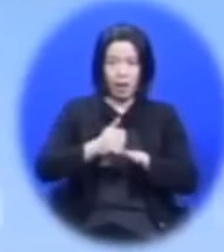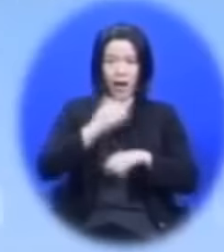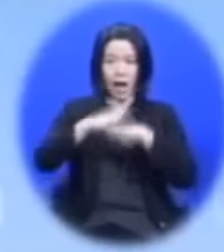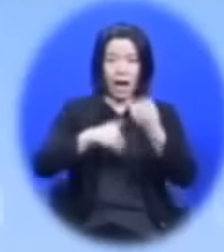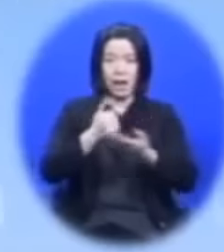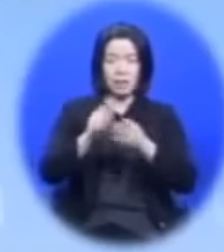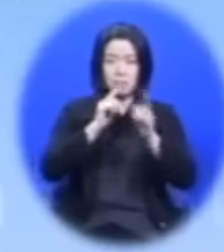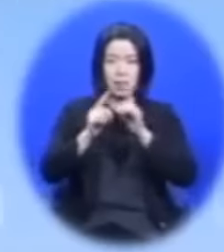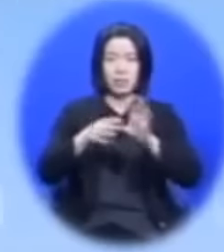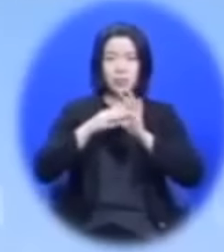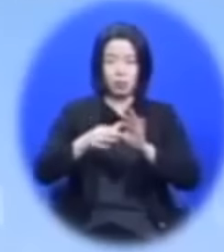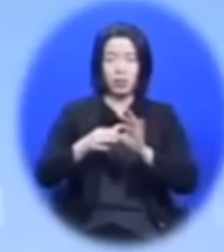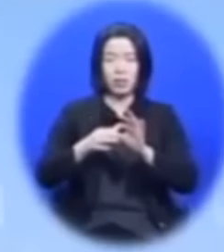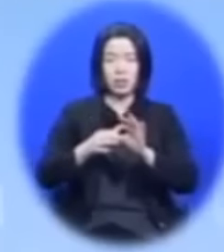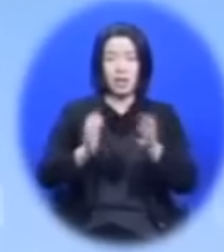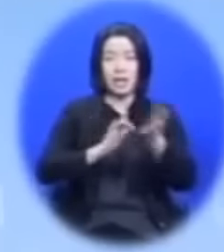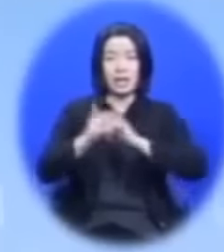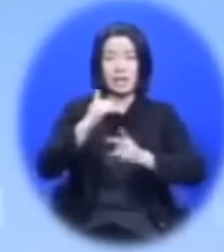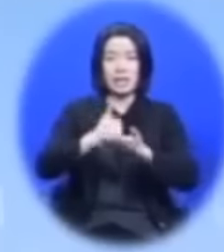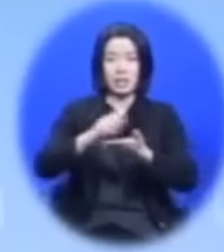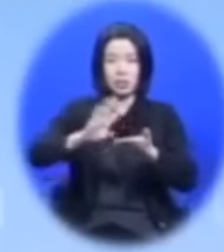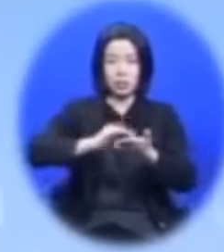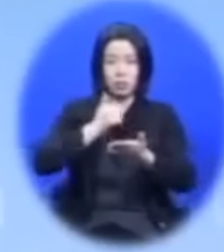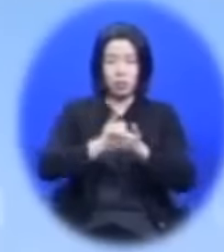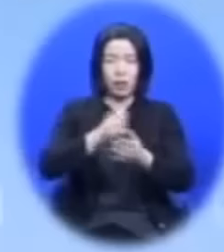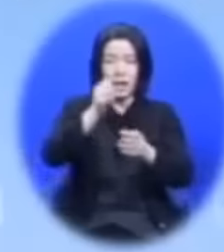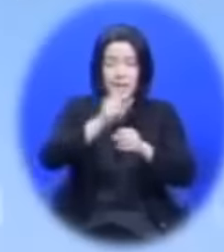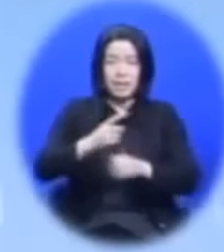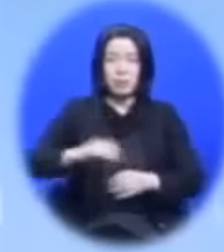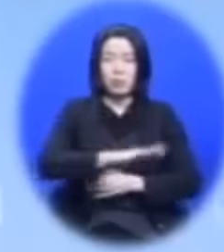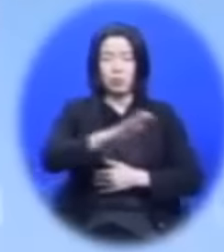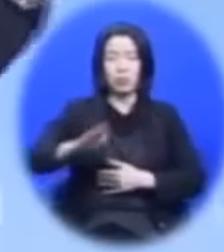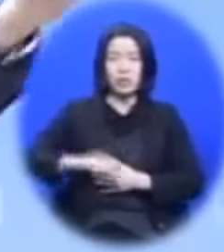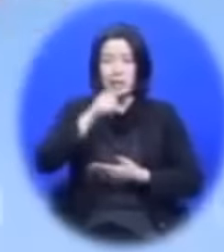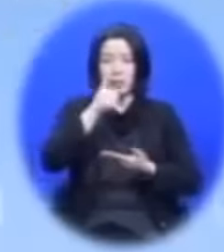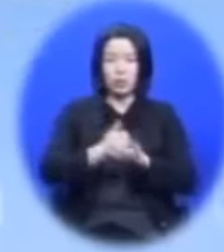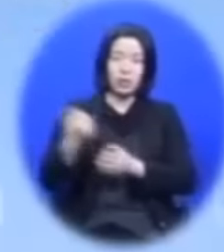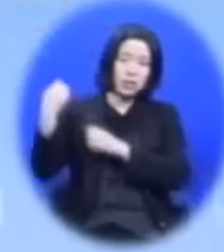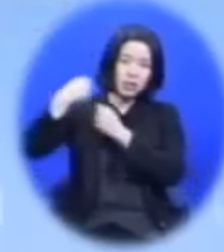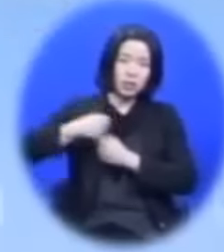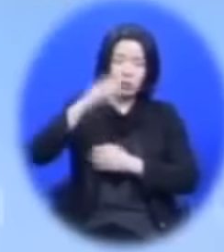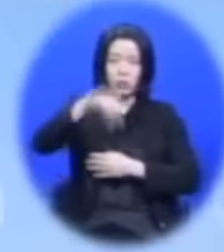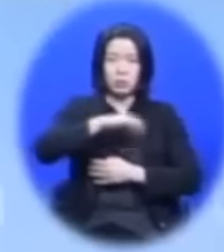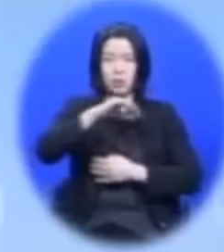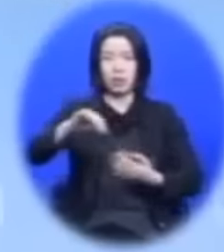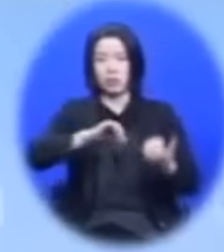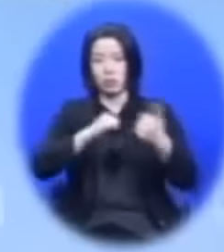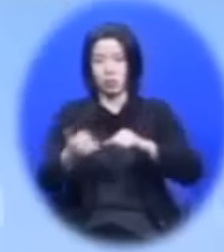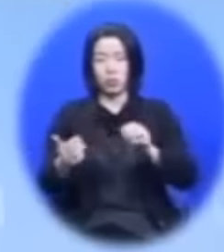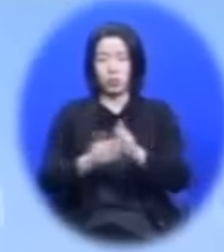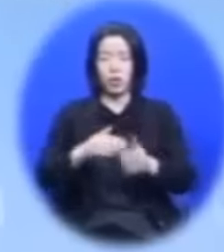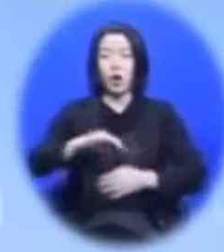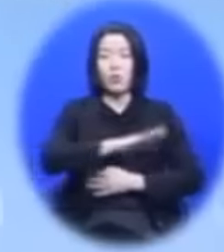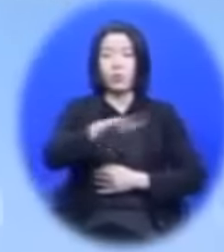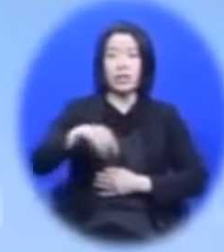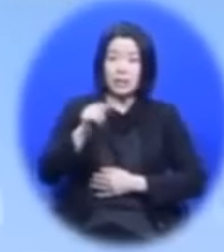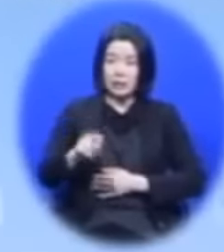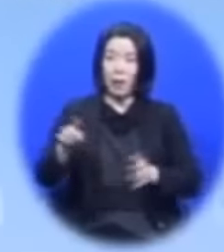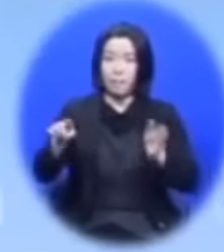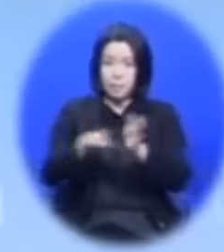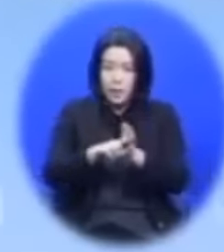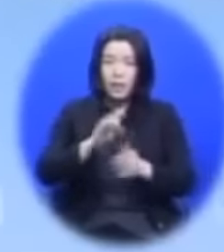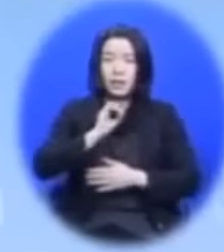통하여 예수 그리스도가 이미 우리 죄를 지시고 십자가에 죽으셨고 우리는 그것을 믿기만